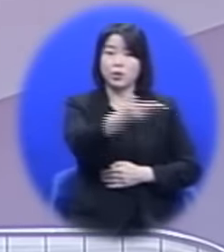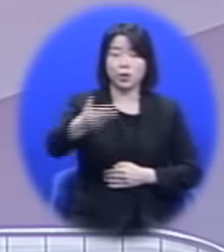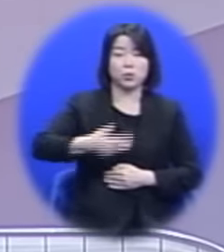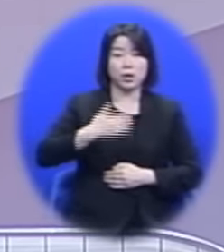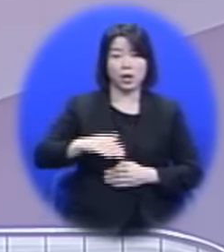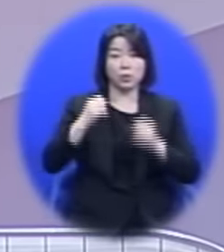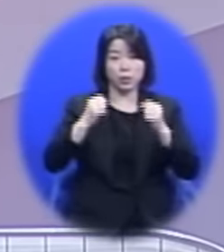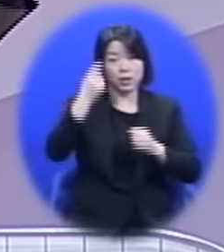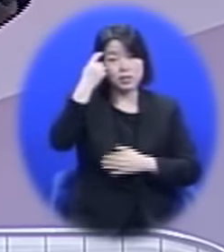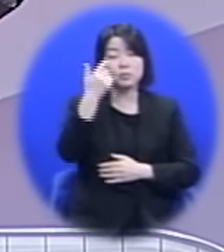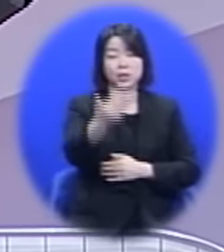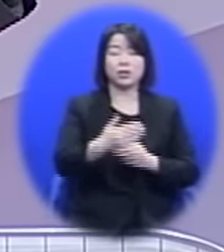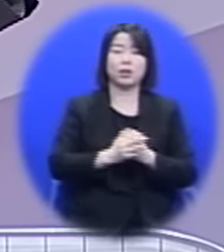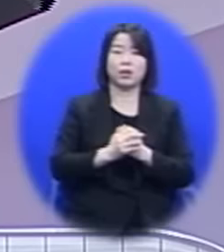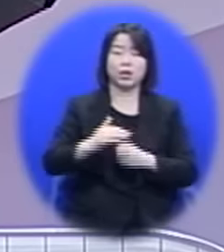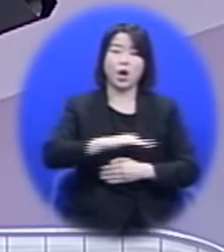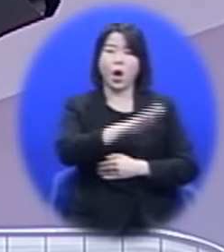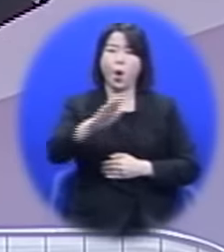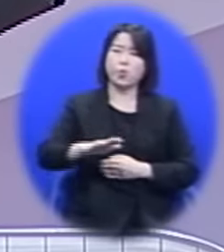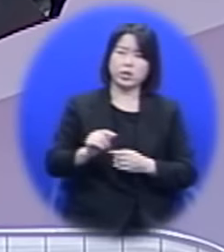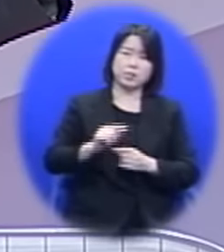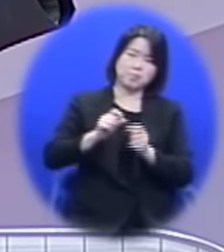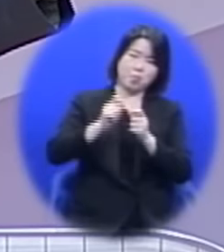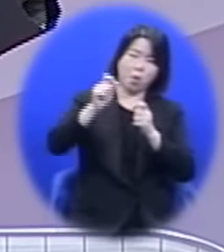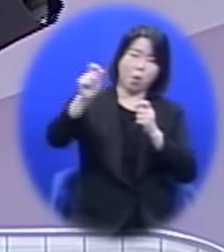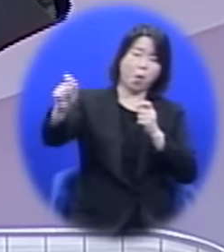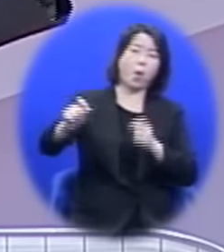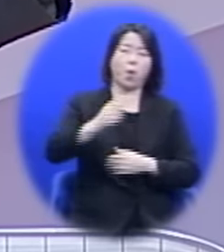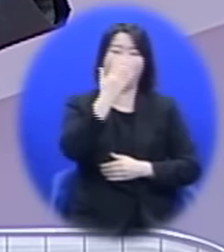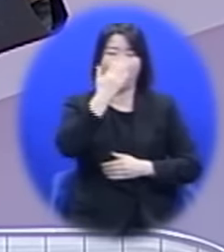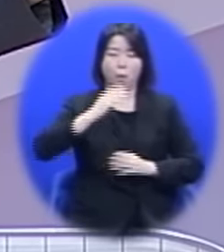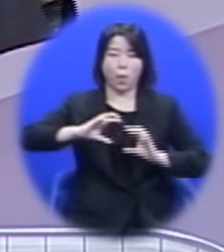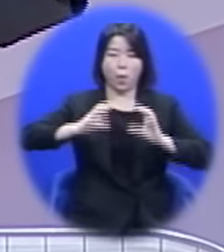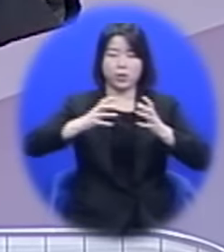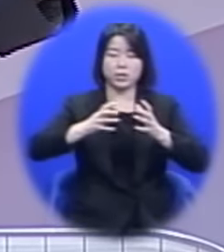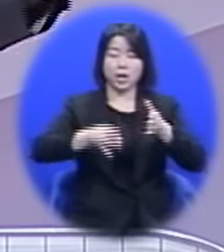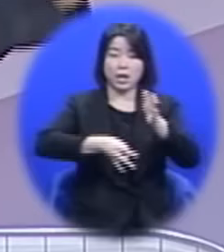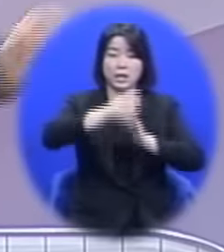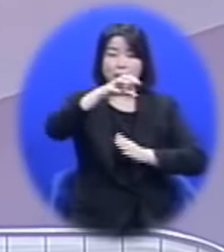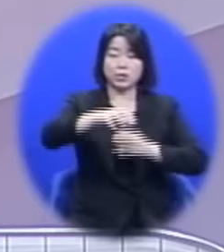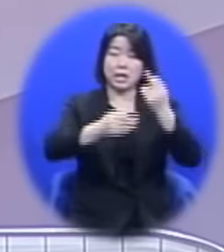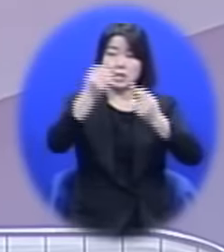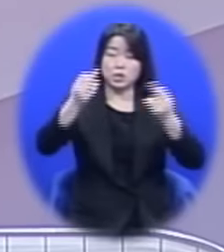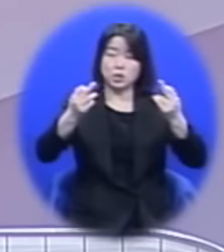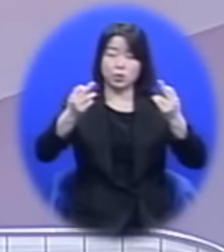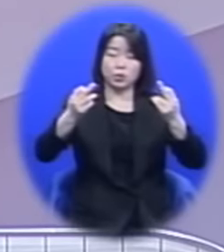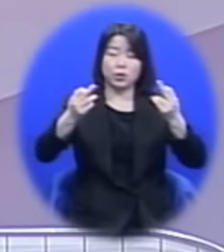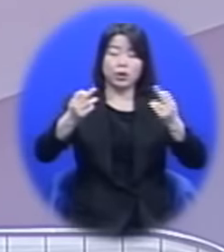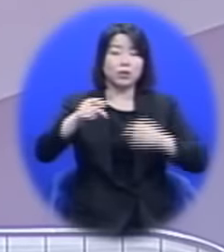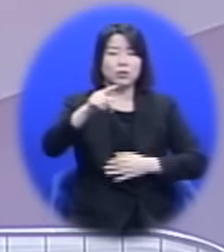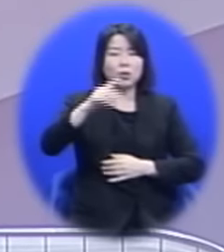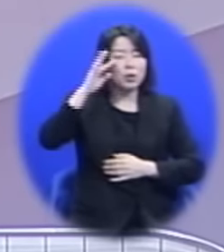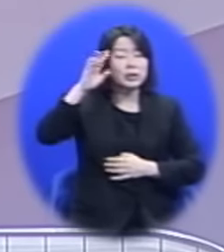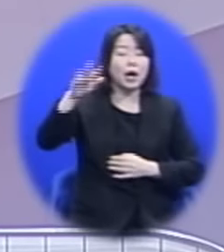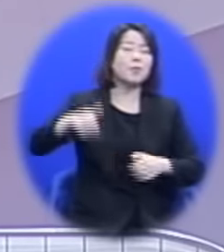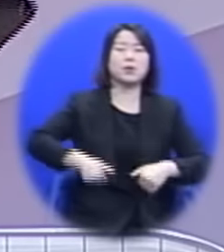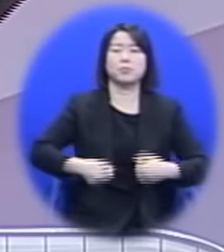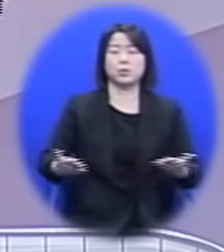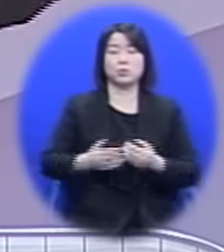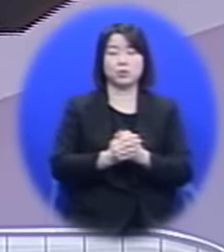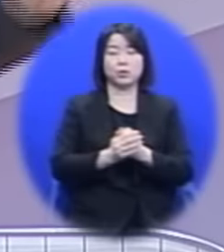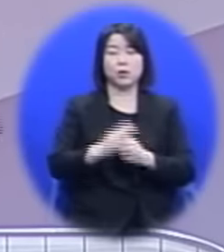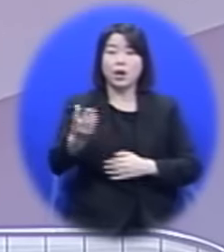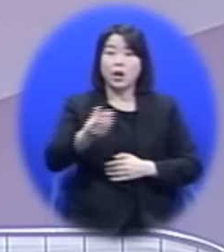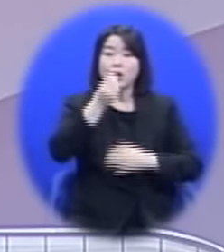우리는 저 이스라엘 예루살렘에 있는 시온산을 사모할 이유가 없어요. 성전은